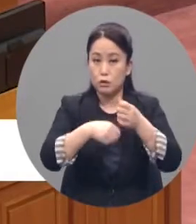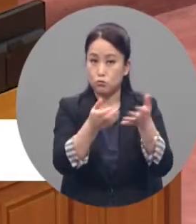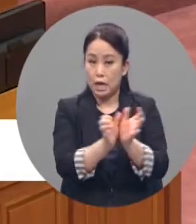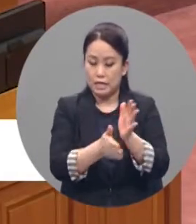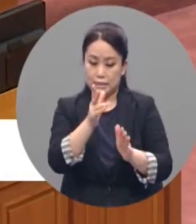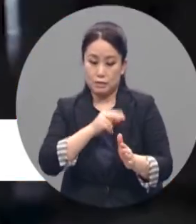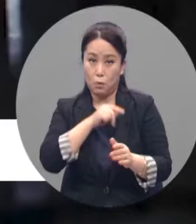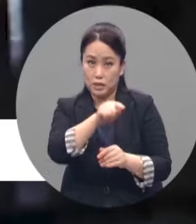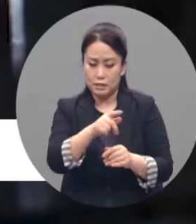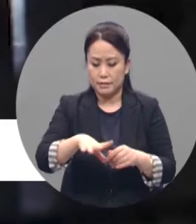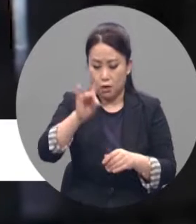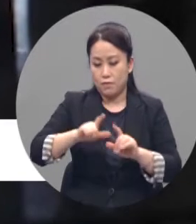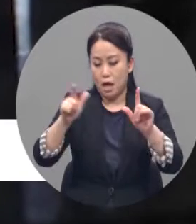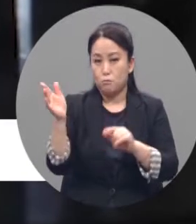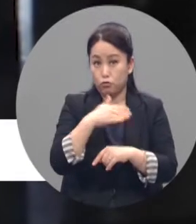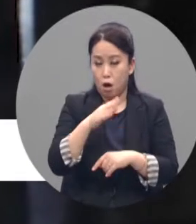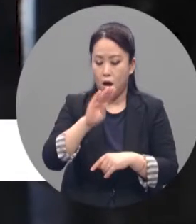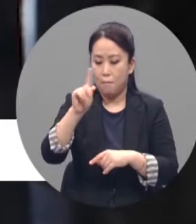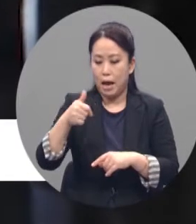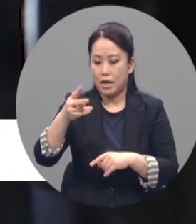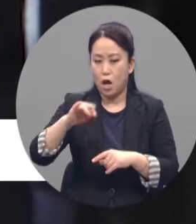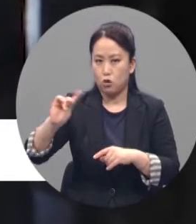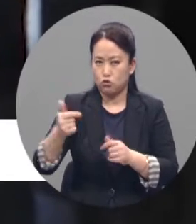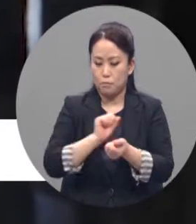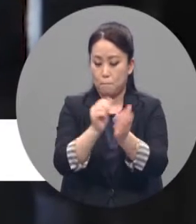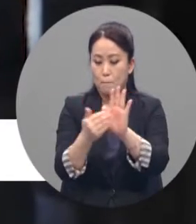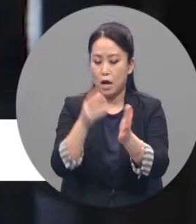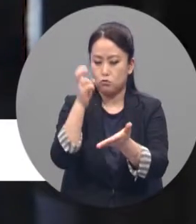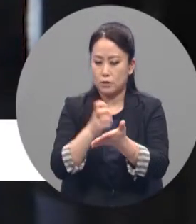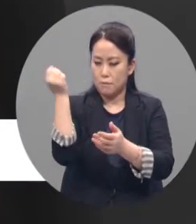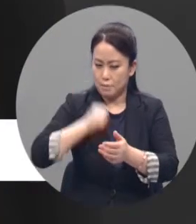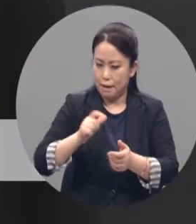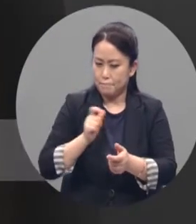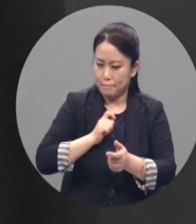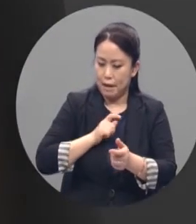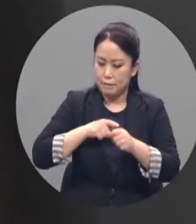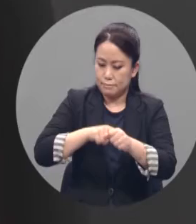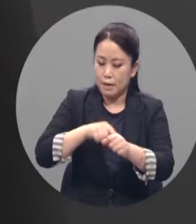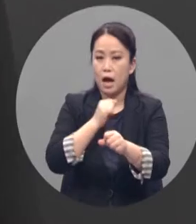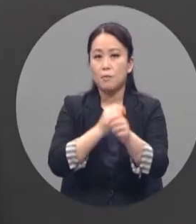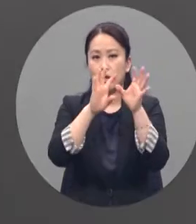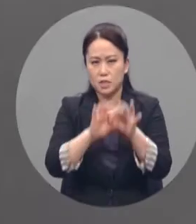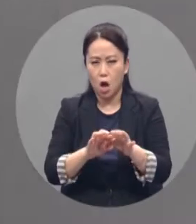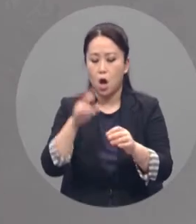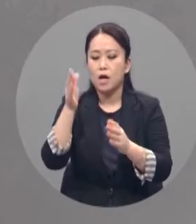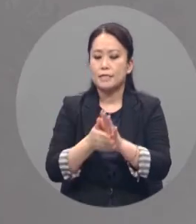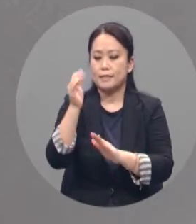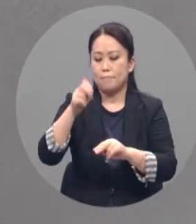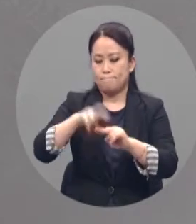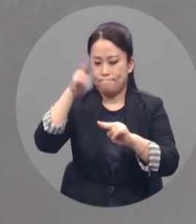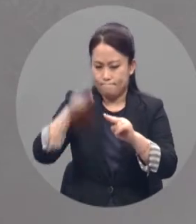첫날부터 박형준 시장의 방역수칙 위반 의혹을 추궁하며 시장직 사퇴 요구로 공세에